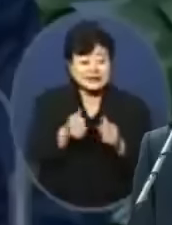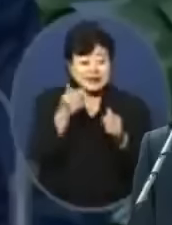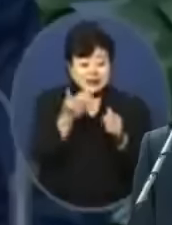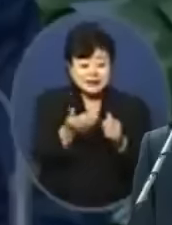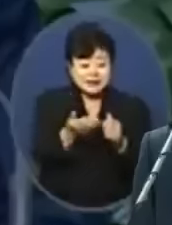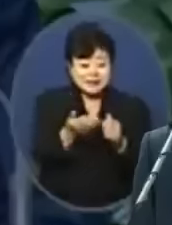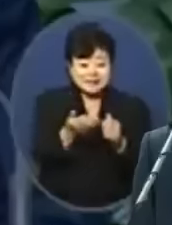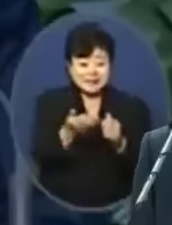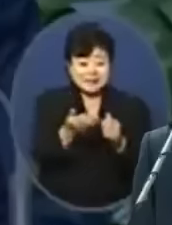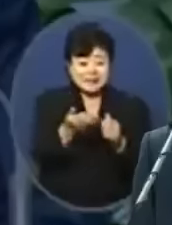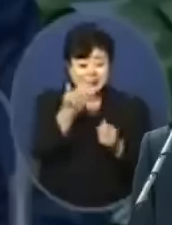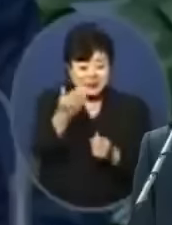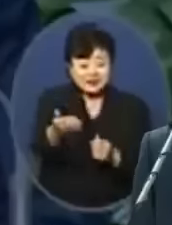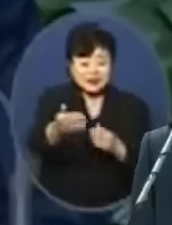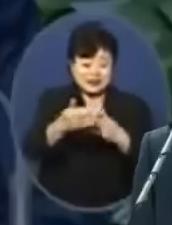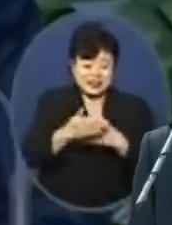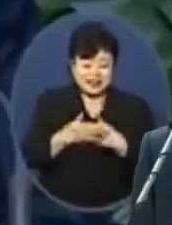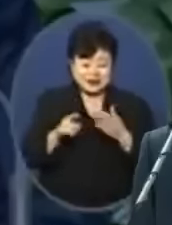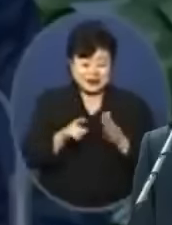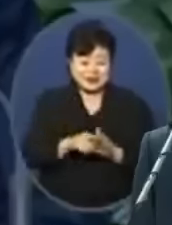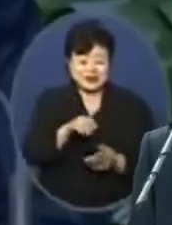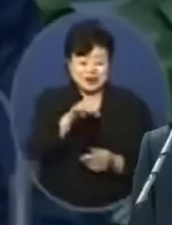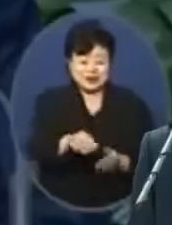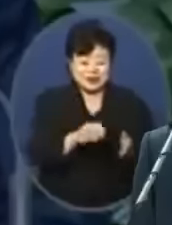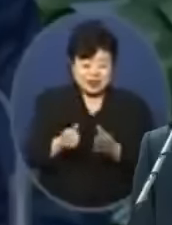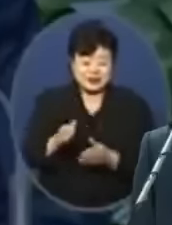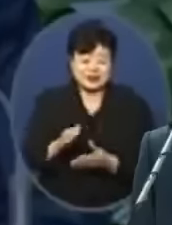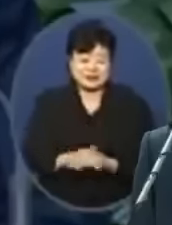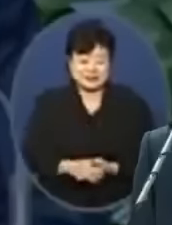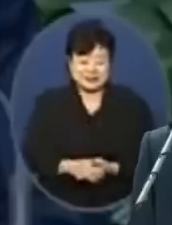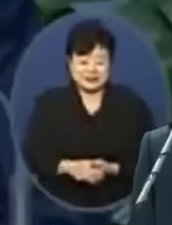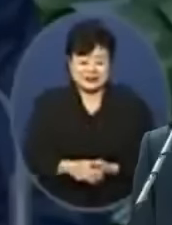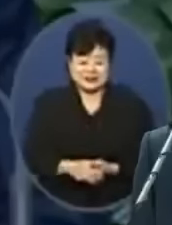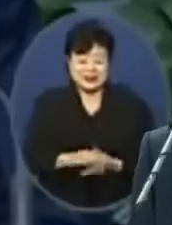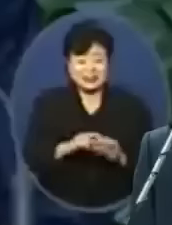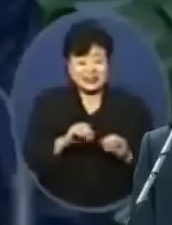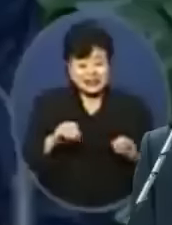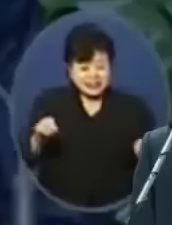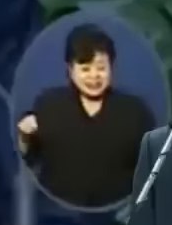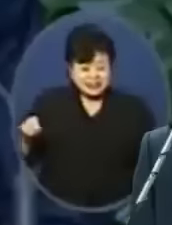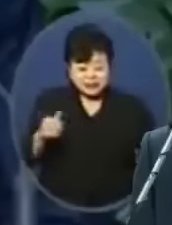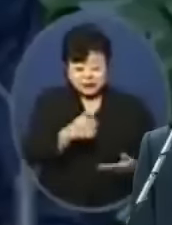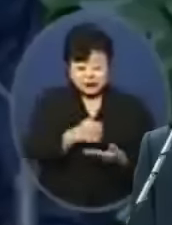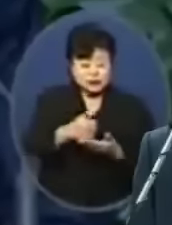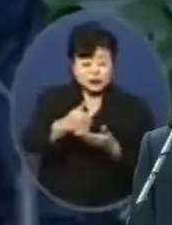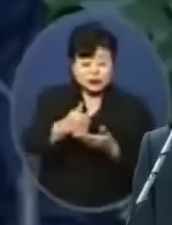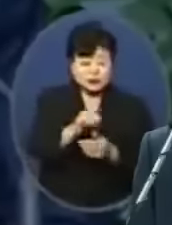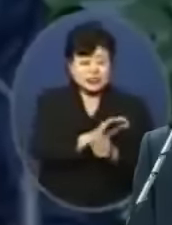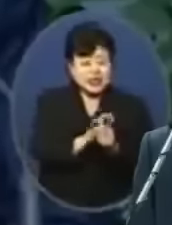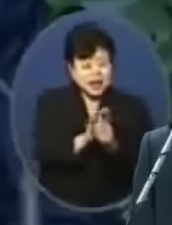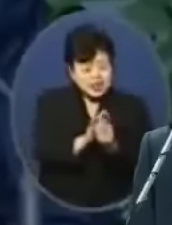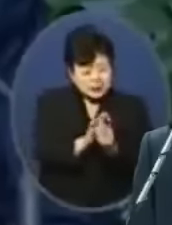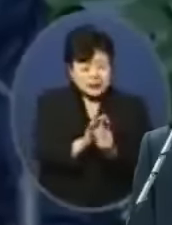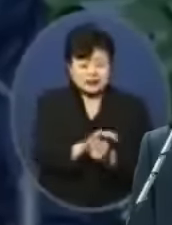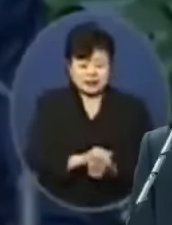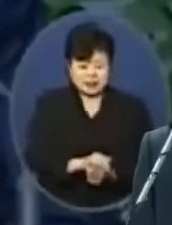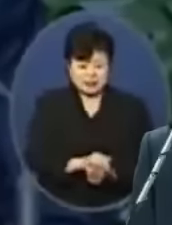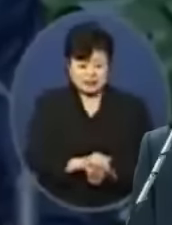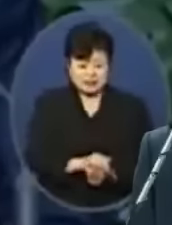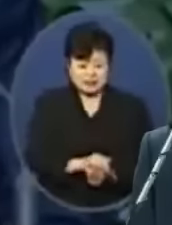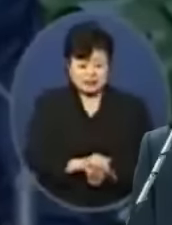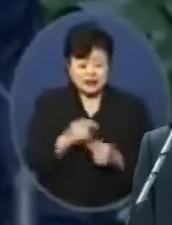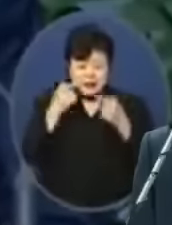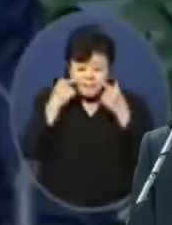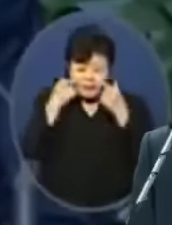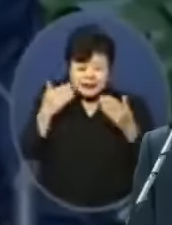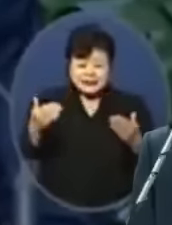하나님께서 여러분과 나를 위해서 그 죄를 예비해 놓았으나 이 땅에서 우리가 주를 어떻게 잘 섬기는가 그것을